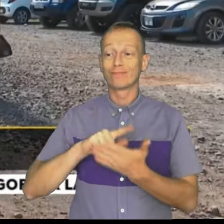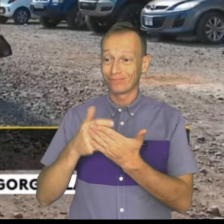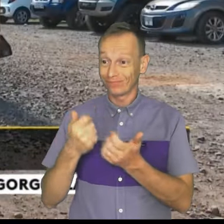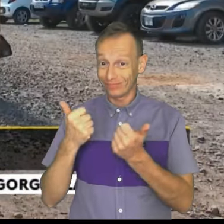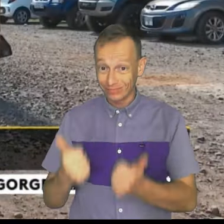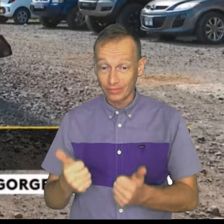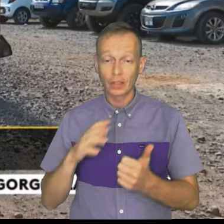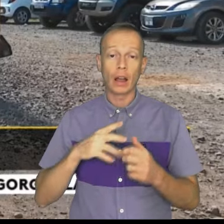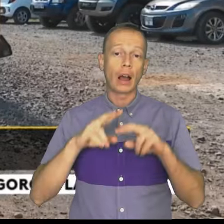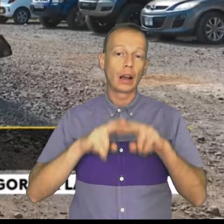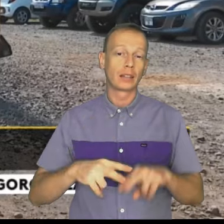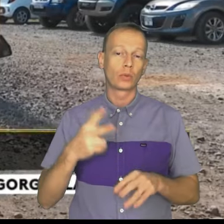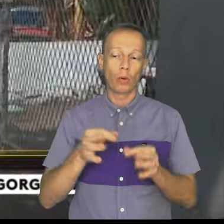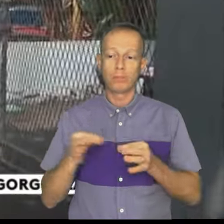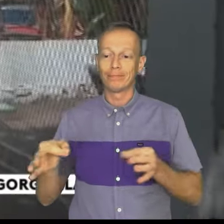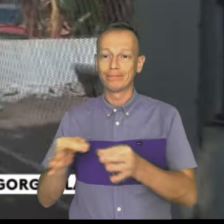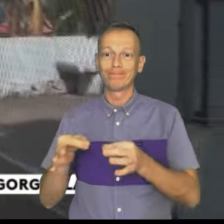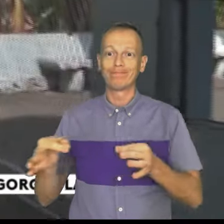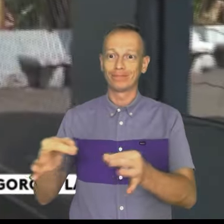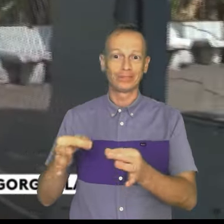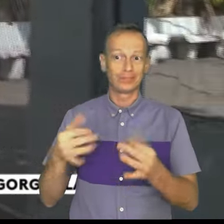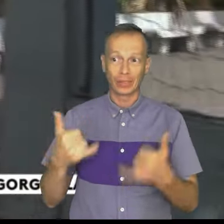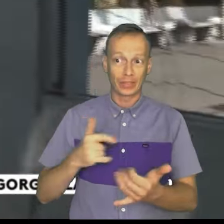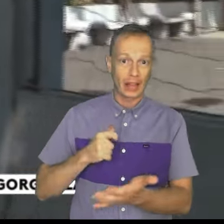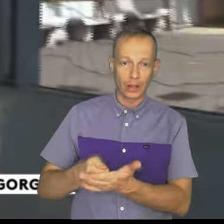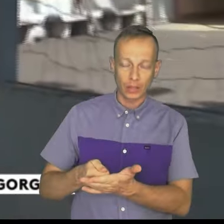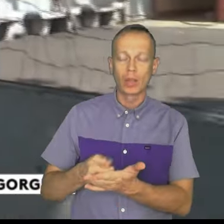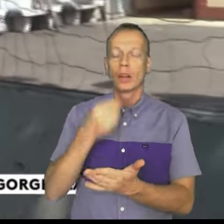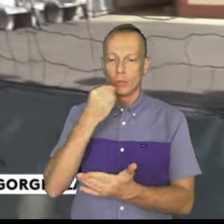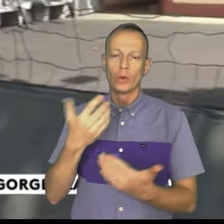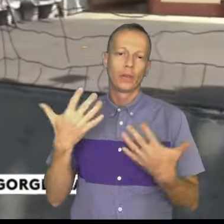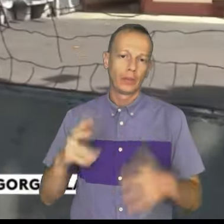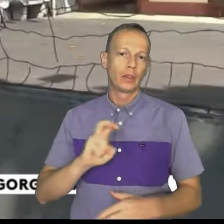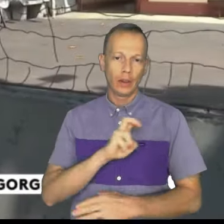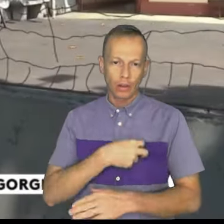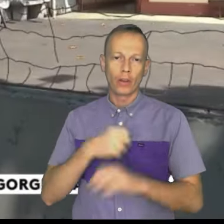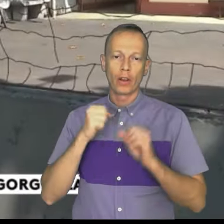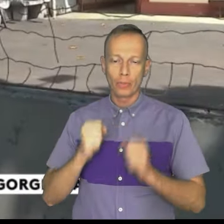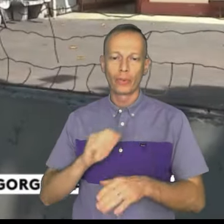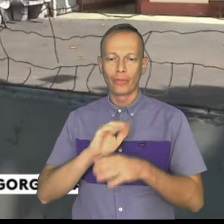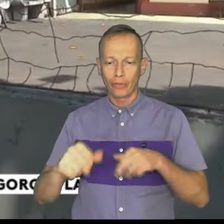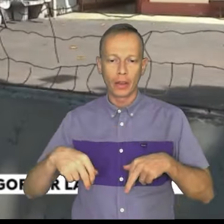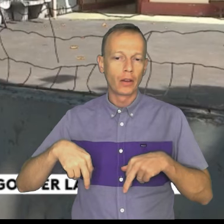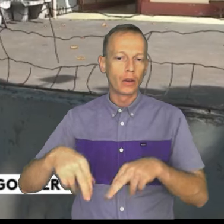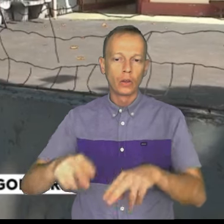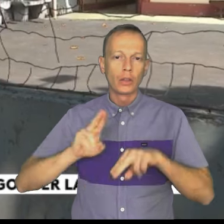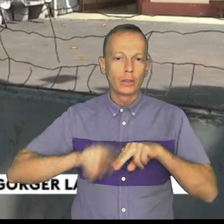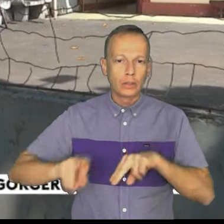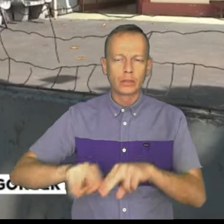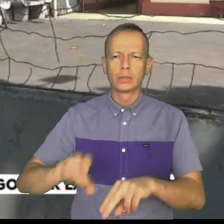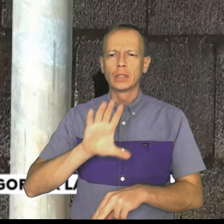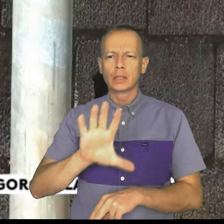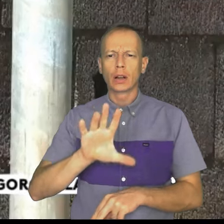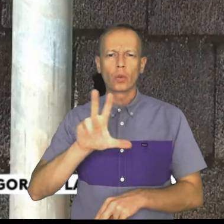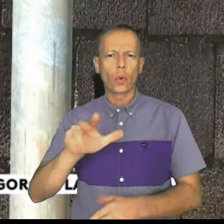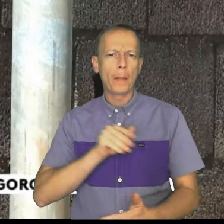parcelles restantes qui permettraient de réaliser le projet. Plus de 53 millions de francs pacifiques.